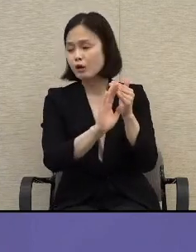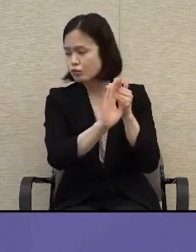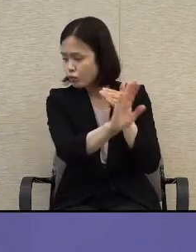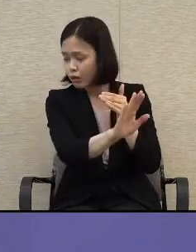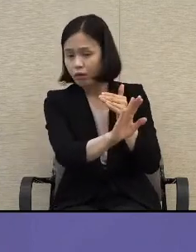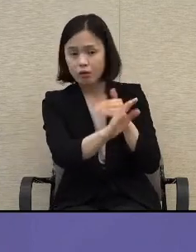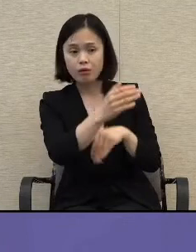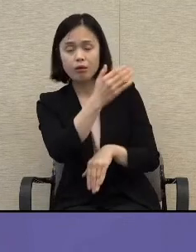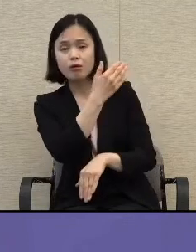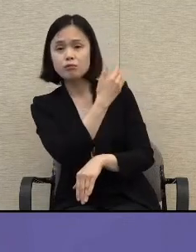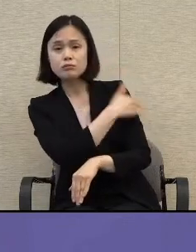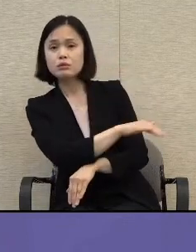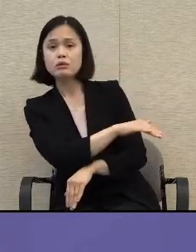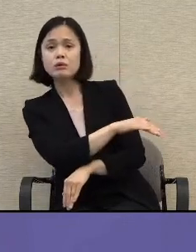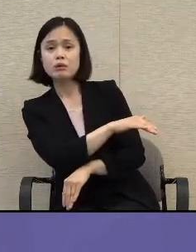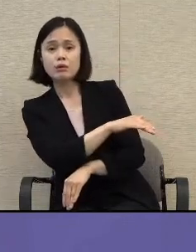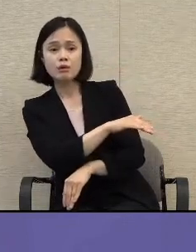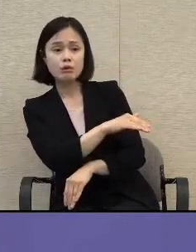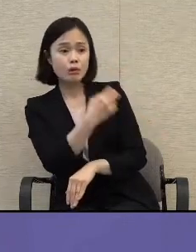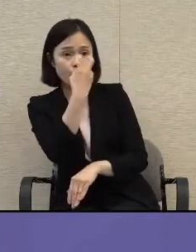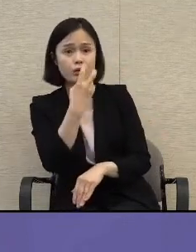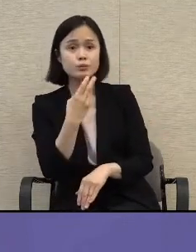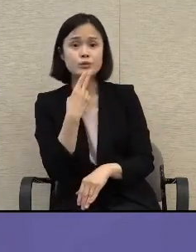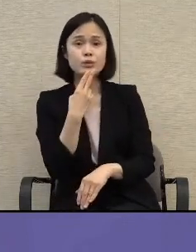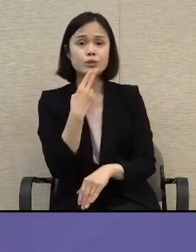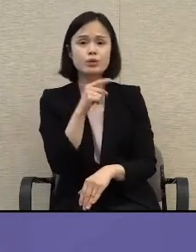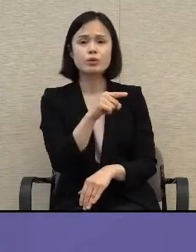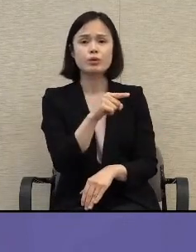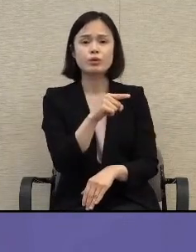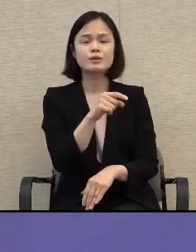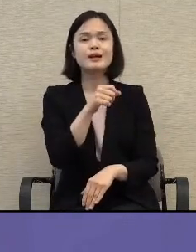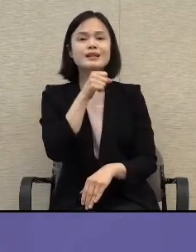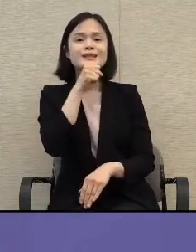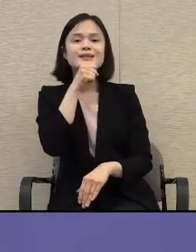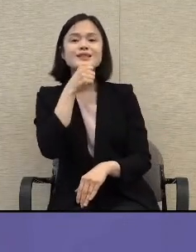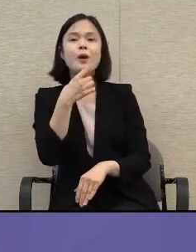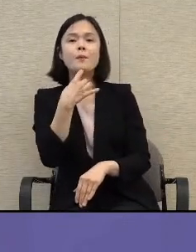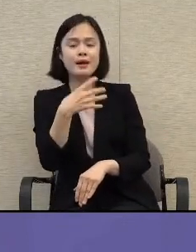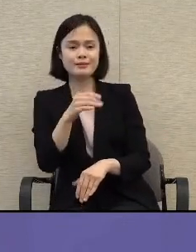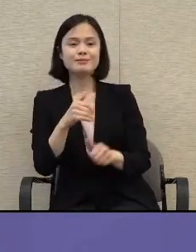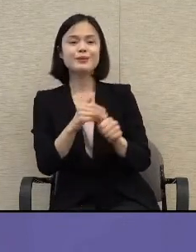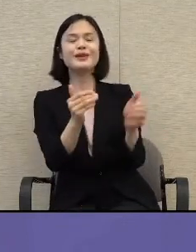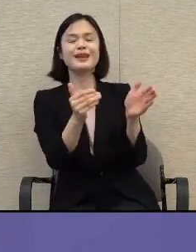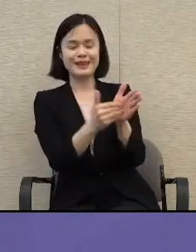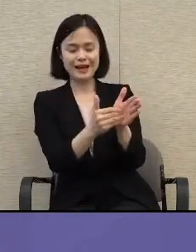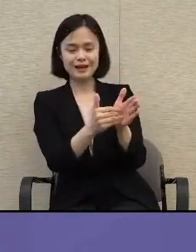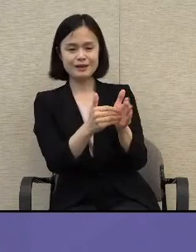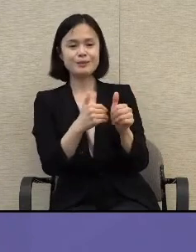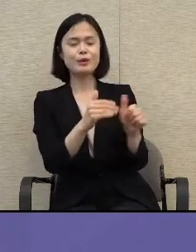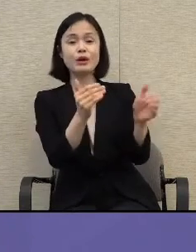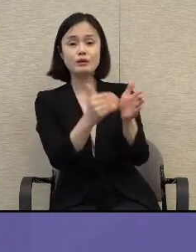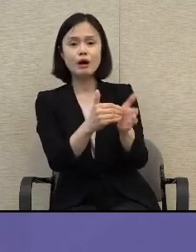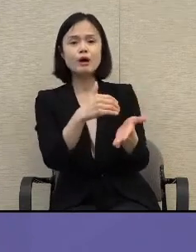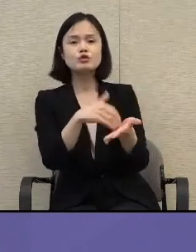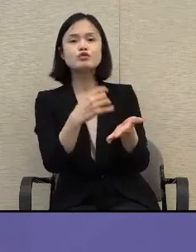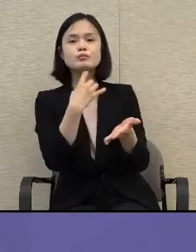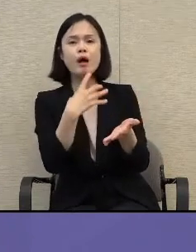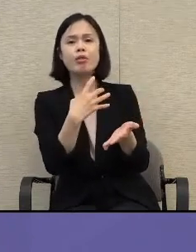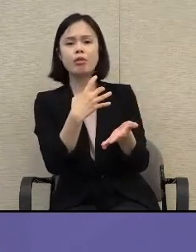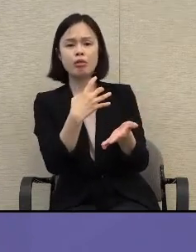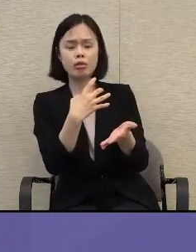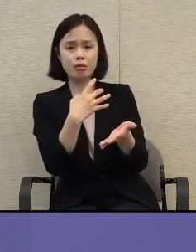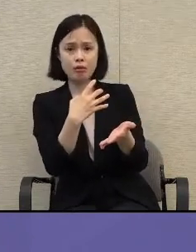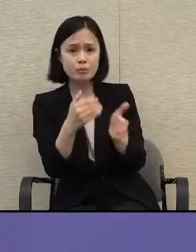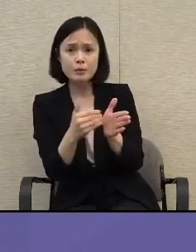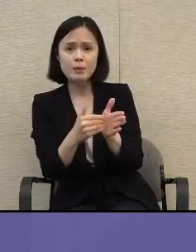관심이 없는 거죠. 몇 건을 보냈다가 자신들의 실적으로 이제 남는 것이어서 사실 이 서비스들의 연계라는 흐름들이 파악이